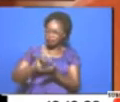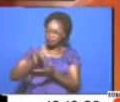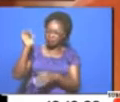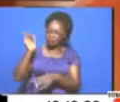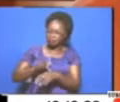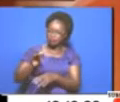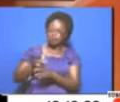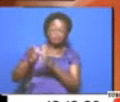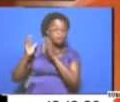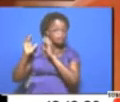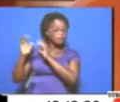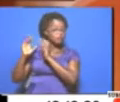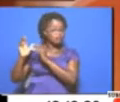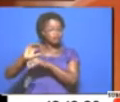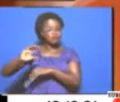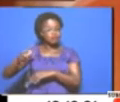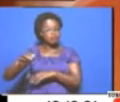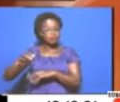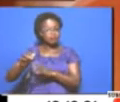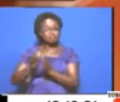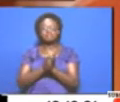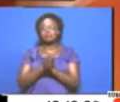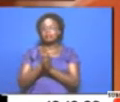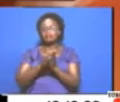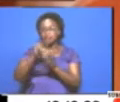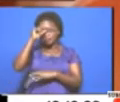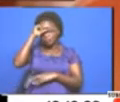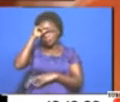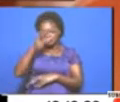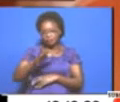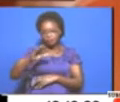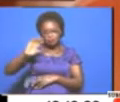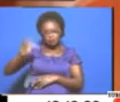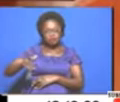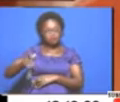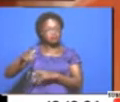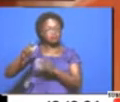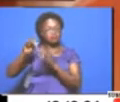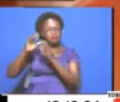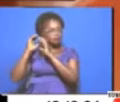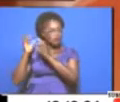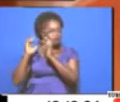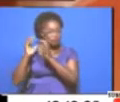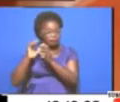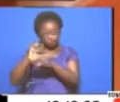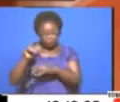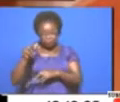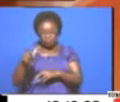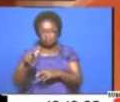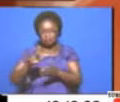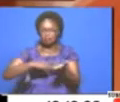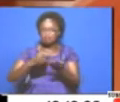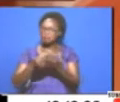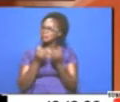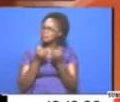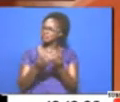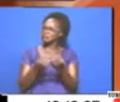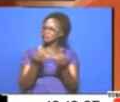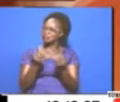Nzai, ambaye ametangaza nia ya kuwania kiti cha ugavana kaunti ya Kilifi, amesema kaunti hiyo ina raslimali nyingi ambazo zikitumiwa